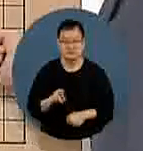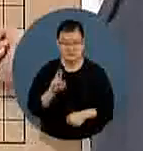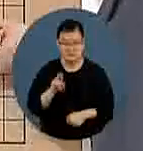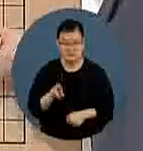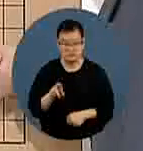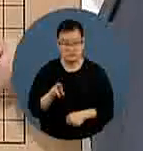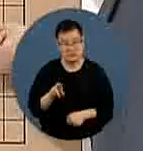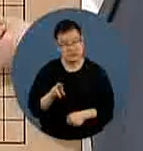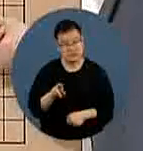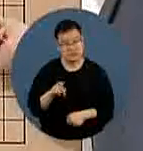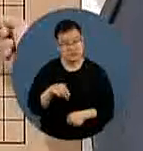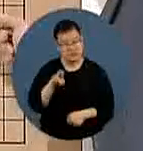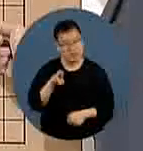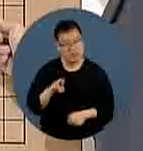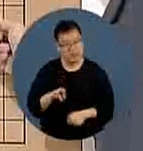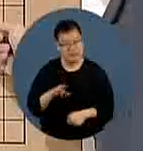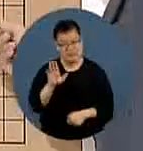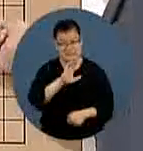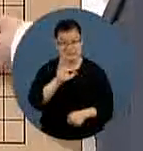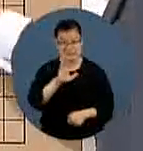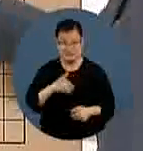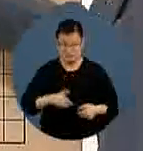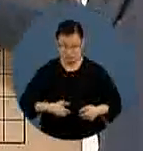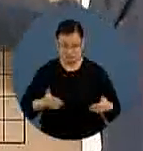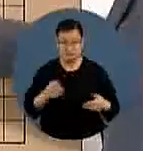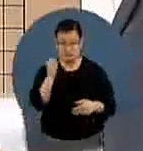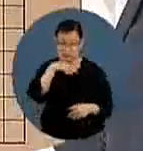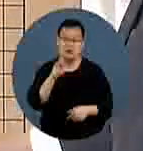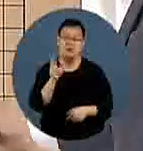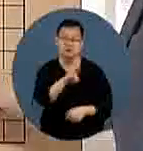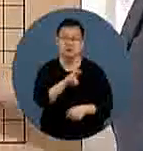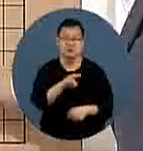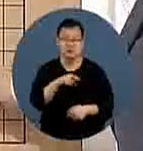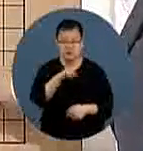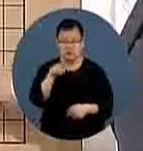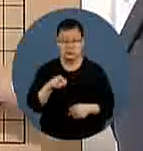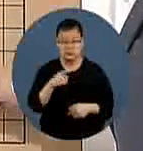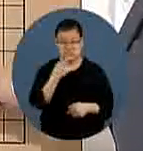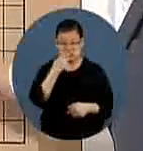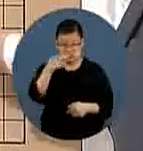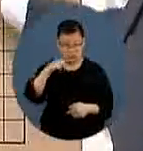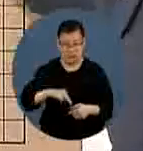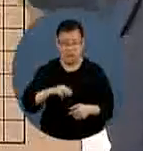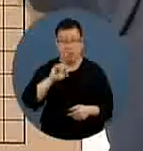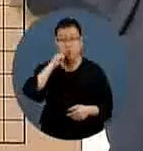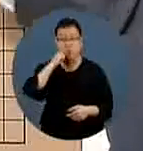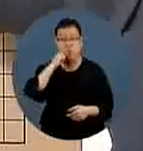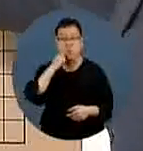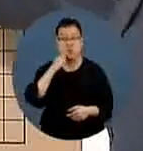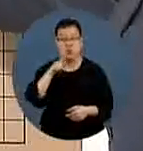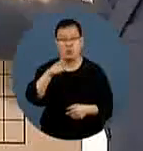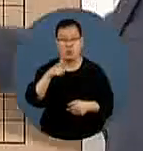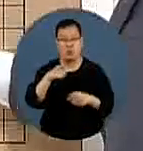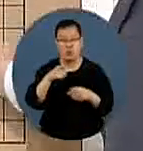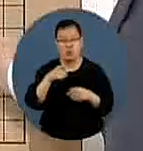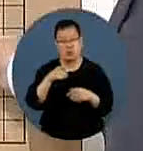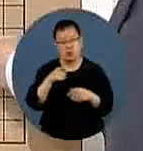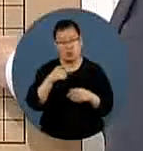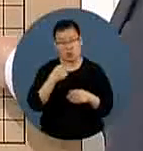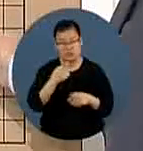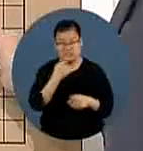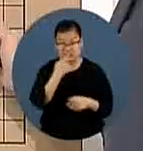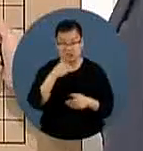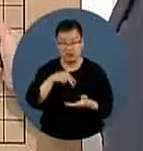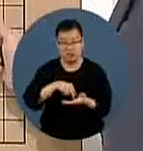두었나요? 뭐 이런 데 여기를 지킬 자리는 전혀 아니죠. 지금 이렇게 뛰어나가도 여기 잘 못 들어옵니다. 이것도 약하기 때문에. 이걸 지킨 게